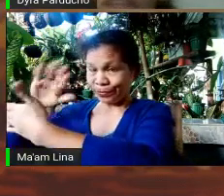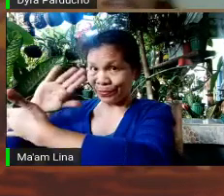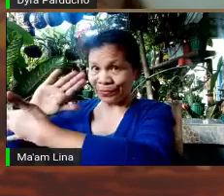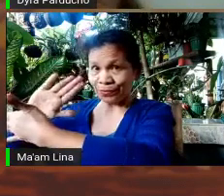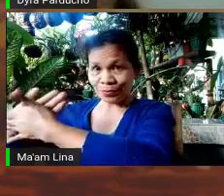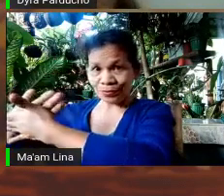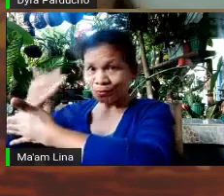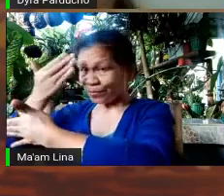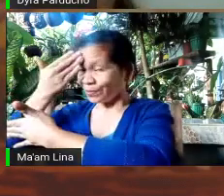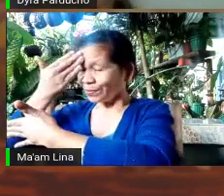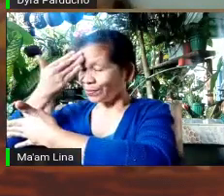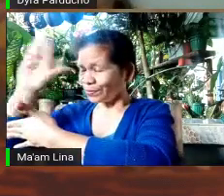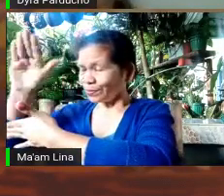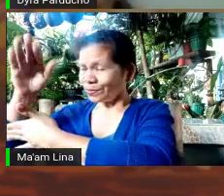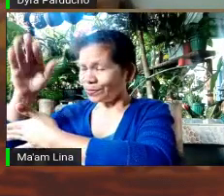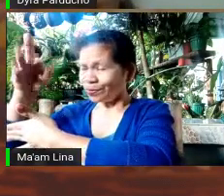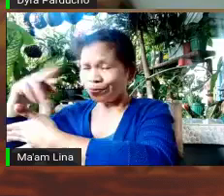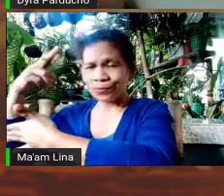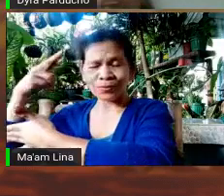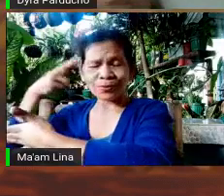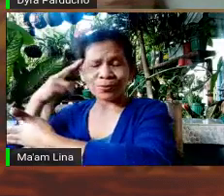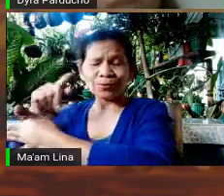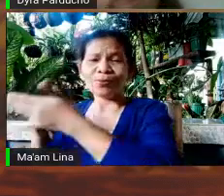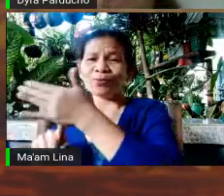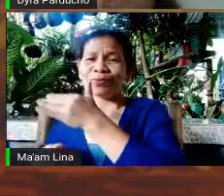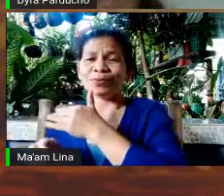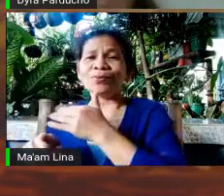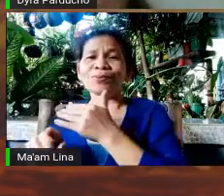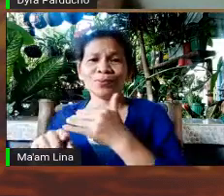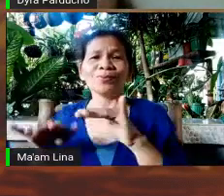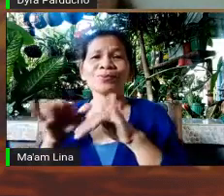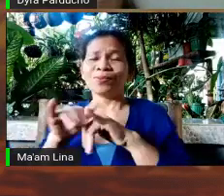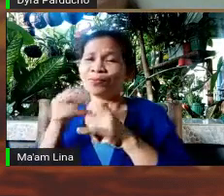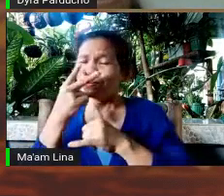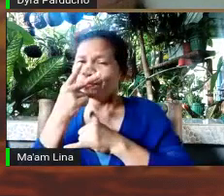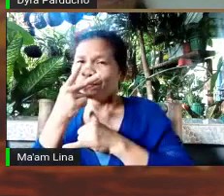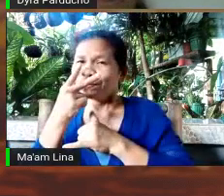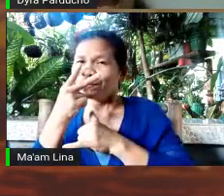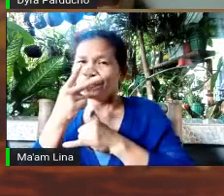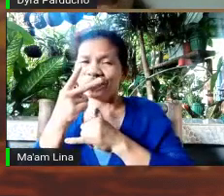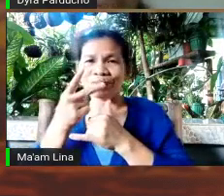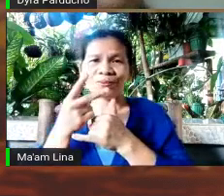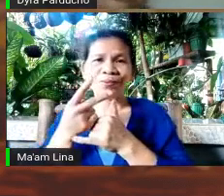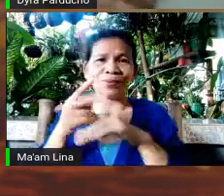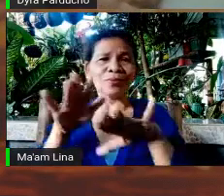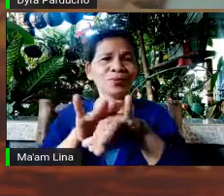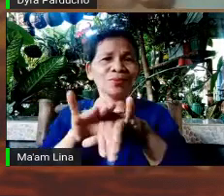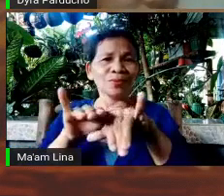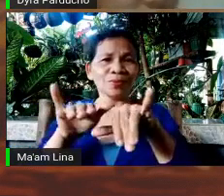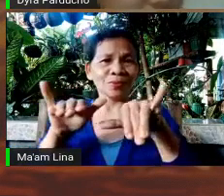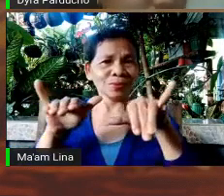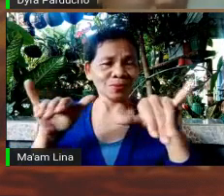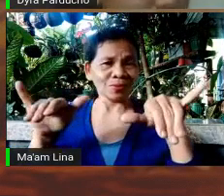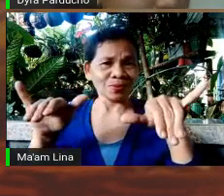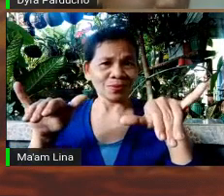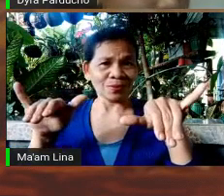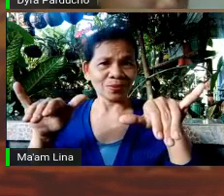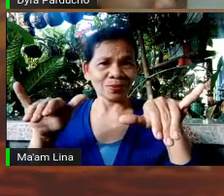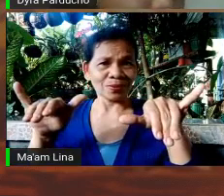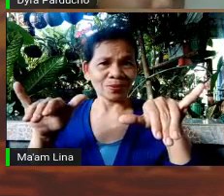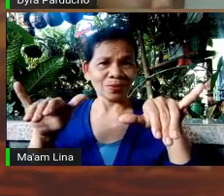Hindi po natin alam kung ano po yung totoong reason, pero papansin po natin, parang ito po ay